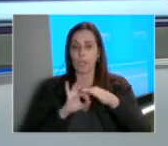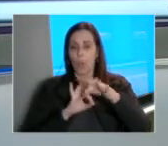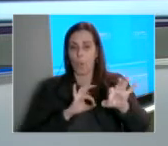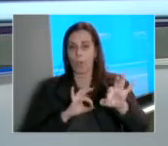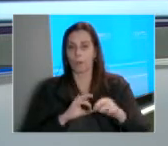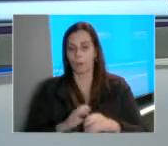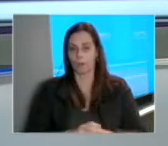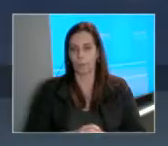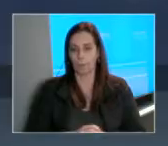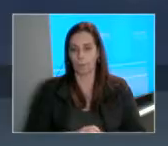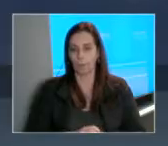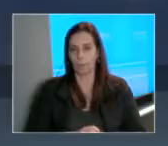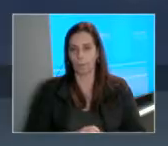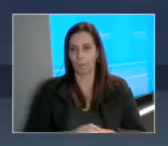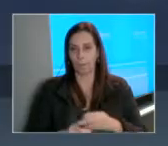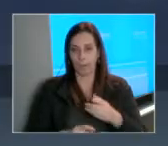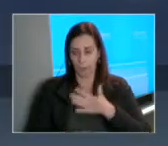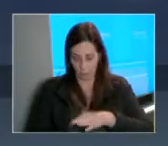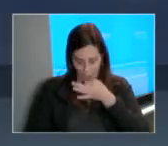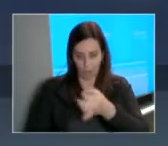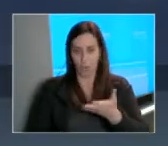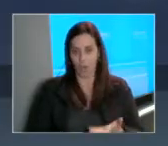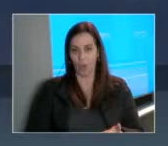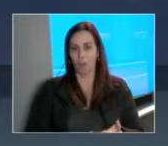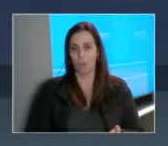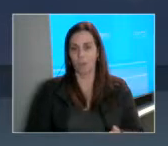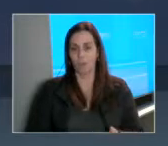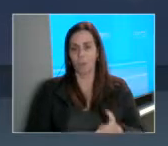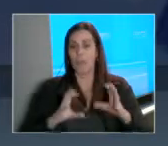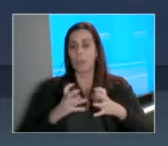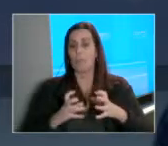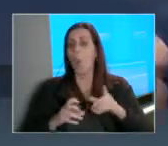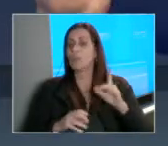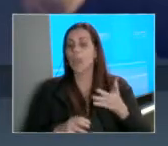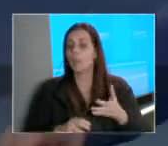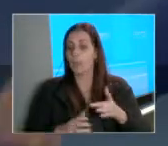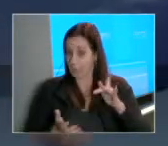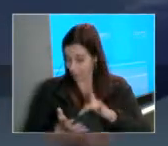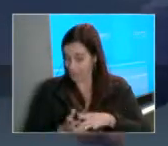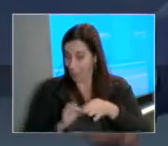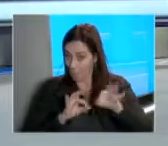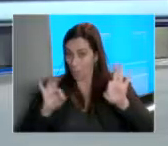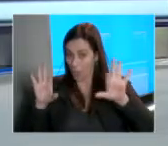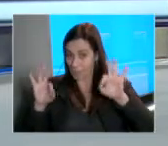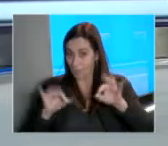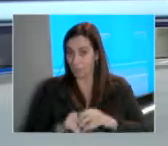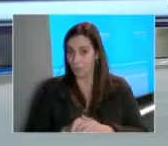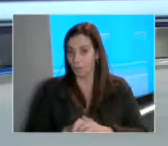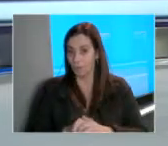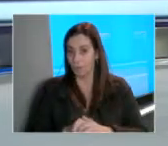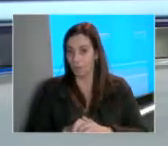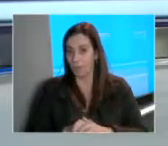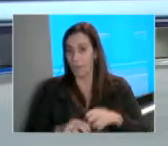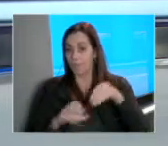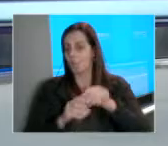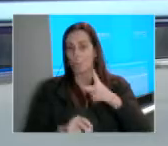10 קילומטר זה טווח הפגיעה, גם קיבוץ גבעת השלושה. חכו רגע, תביאו רגע לשאול את השאלה. כן. וקיבוץ גבעת השלושה נמצא ברדיוס של 10 קילומטר? כן, הם